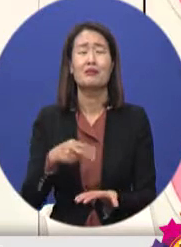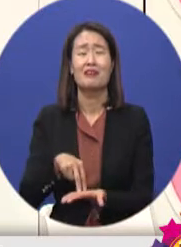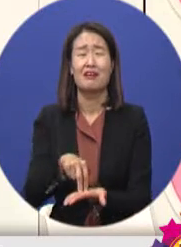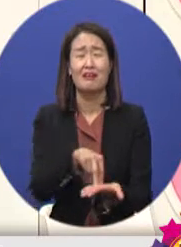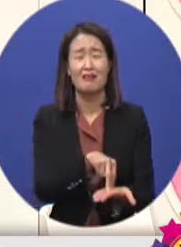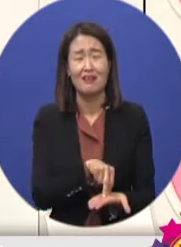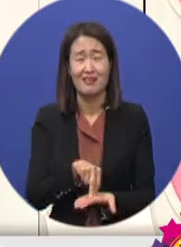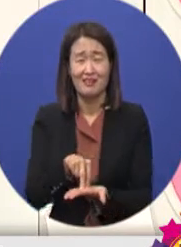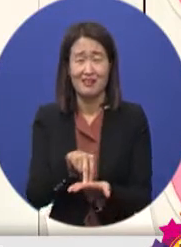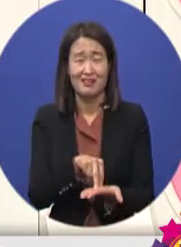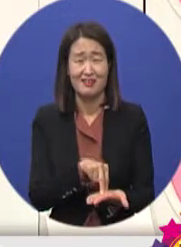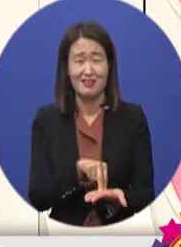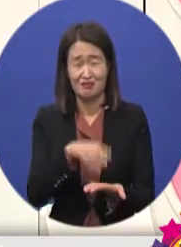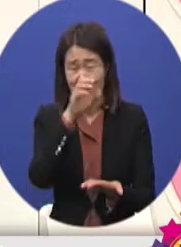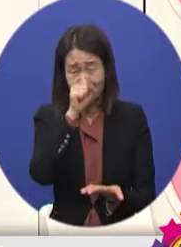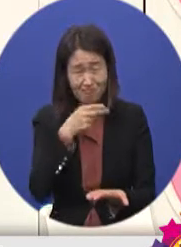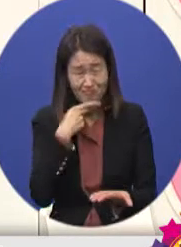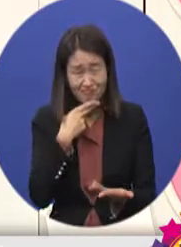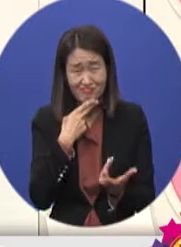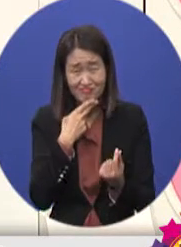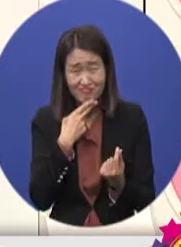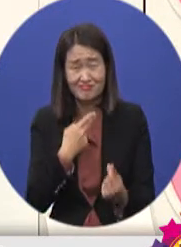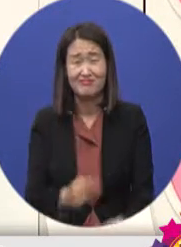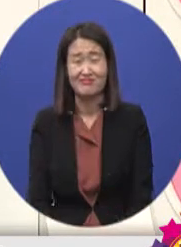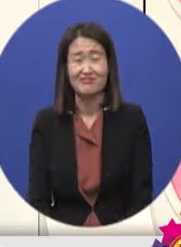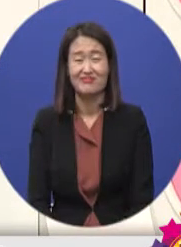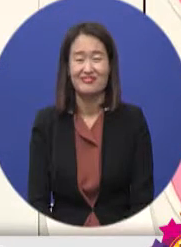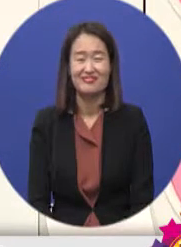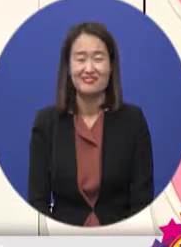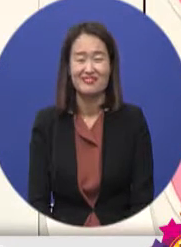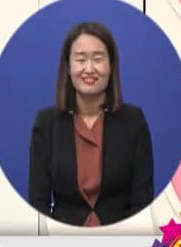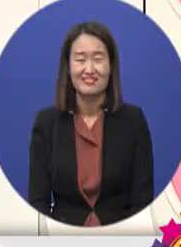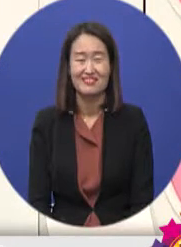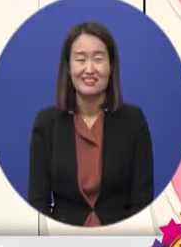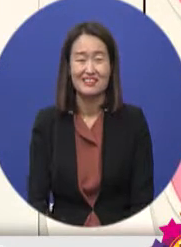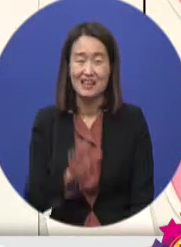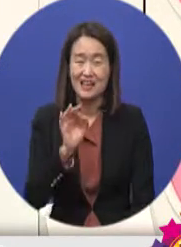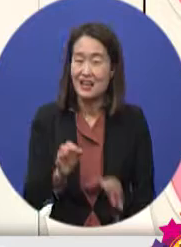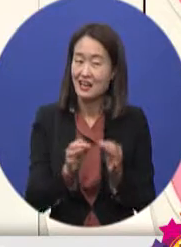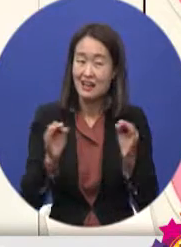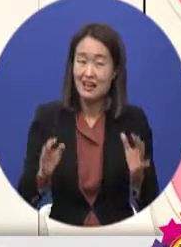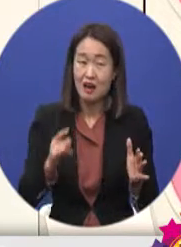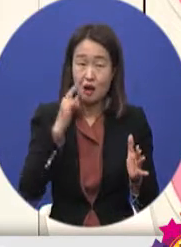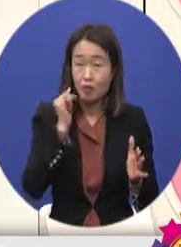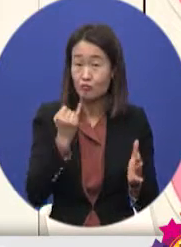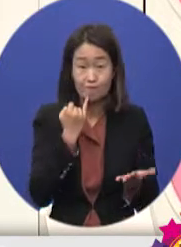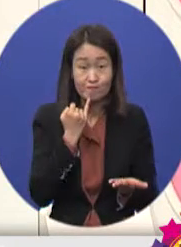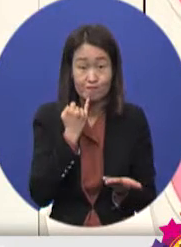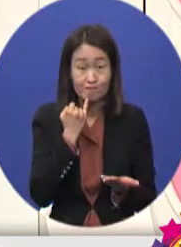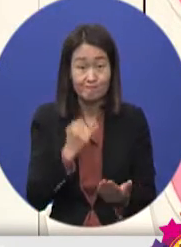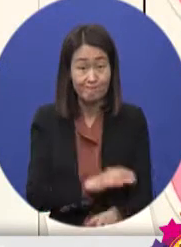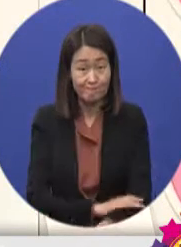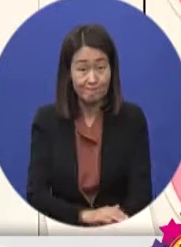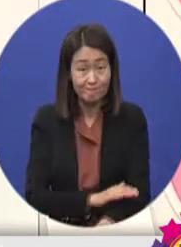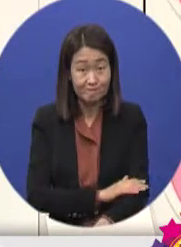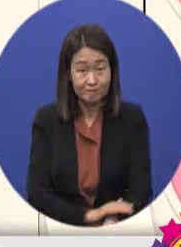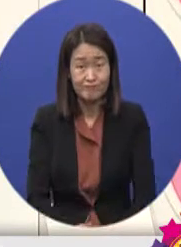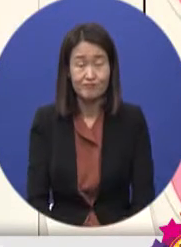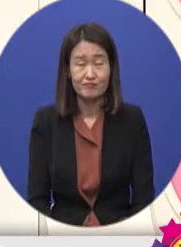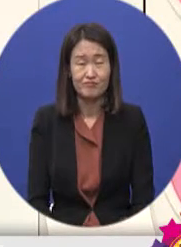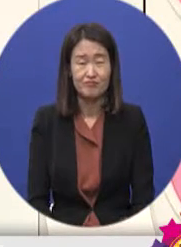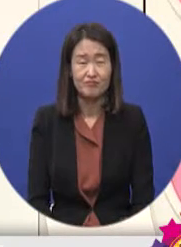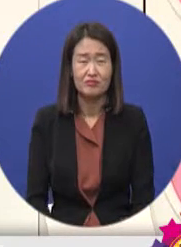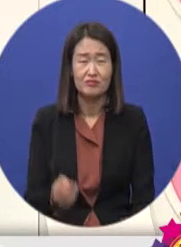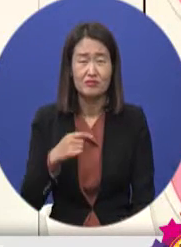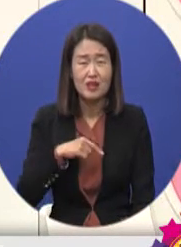그래. 안 좋지요? 예. 네. 예. 그동안 우리 어머니는 아프신 건 어떠셨어요? 아이고, 네. 그렇습니다.